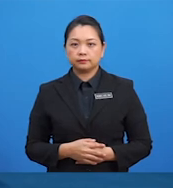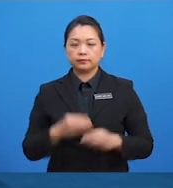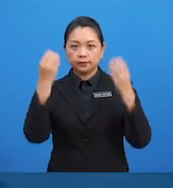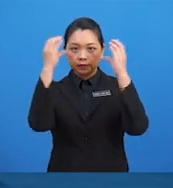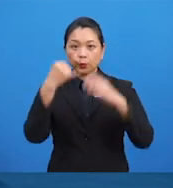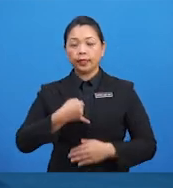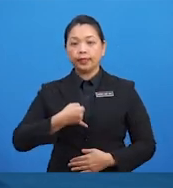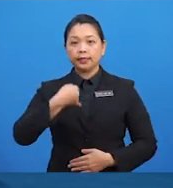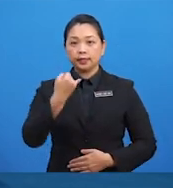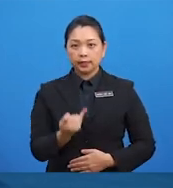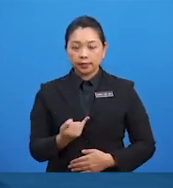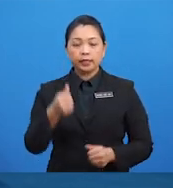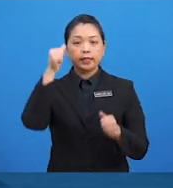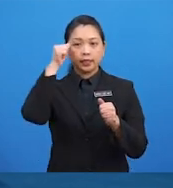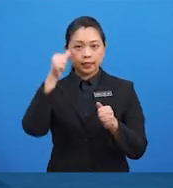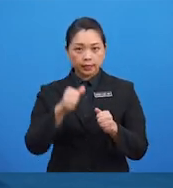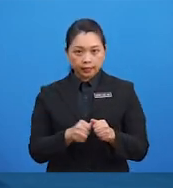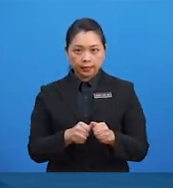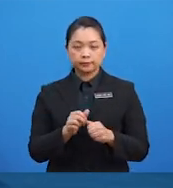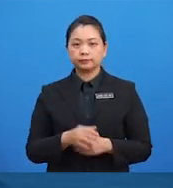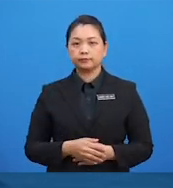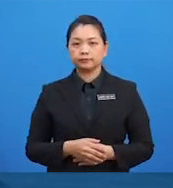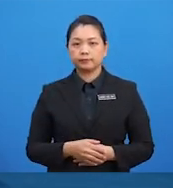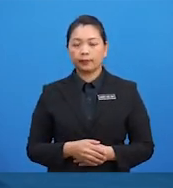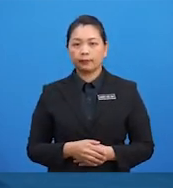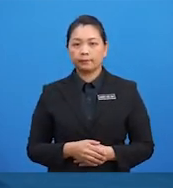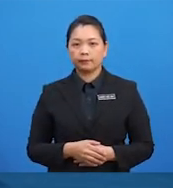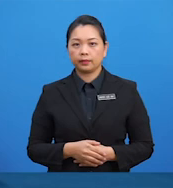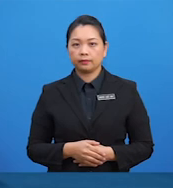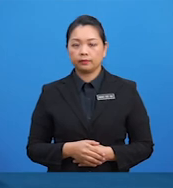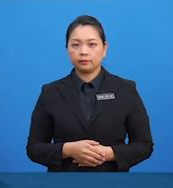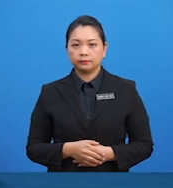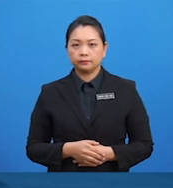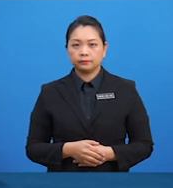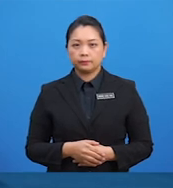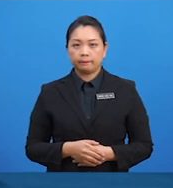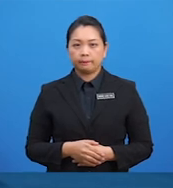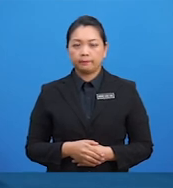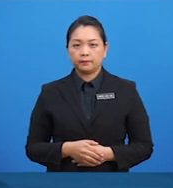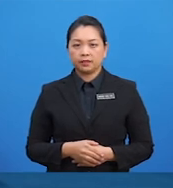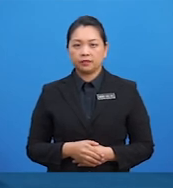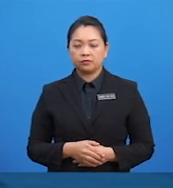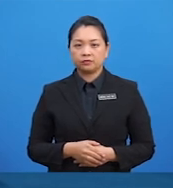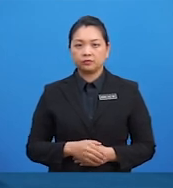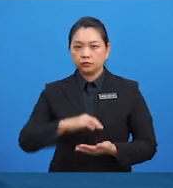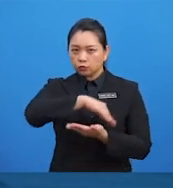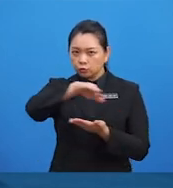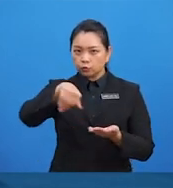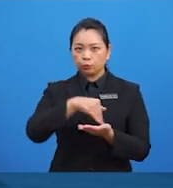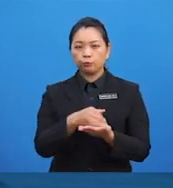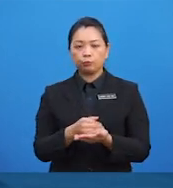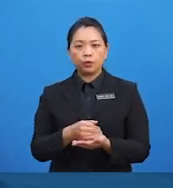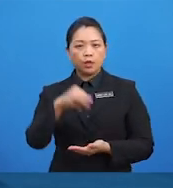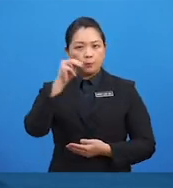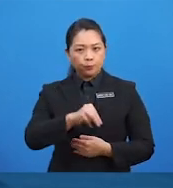cikgu ingin mengingatkan kepada semua murid agar bersedia